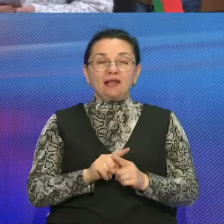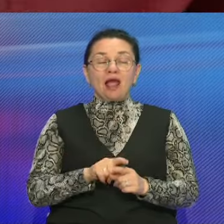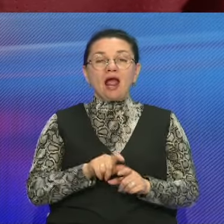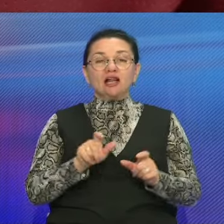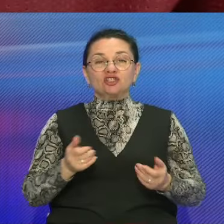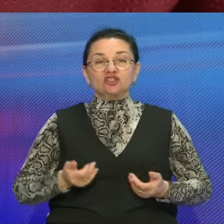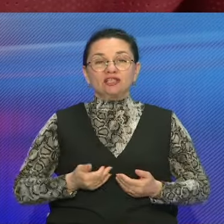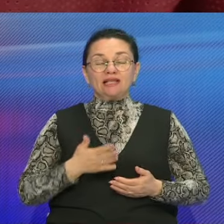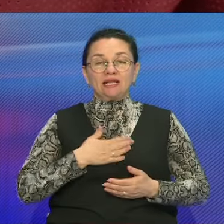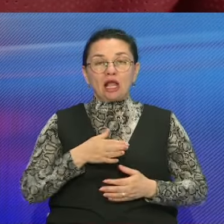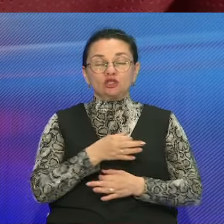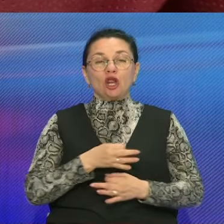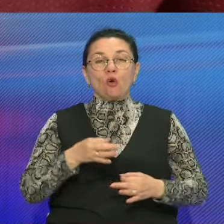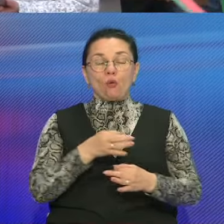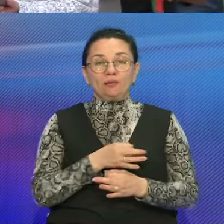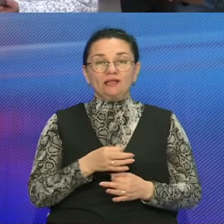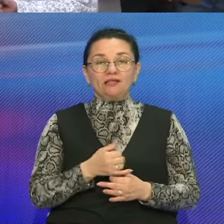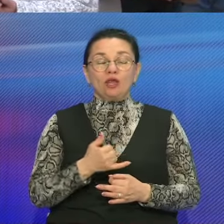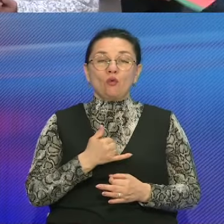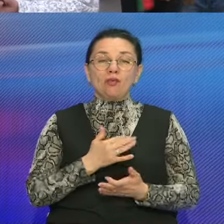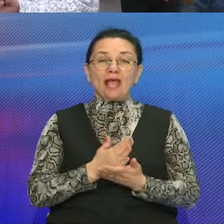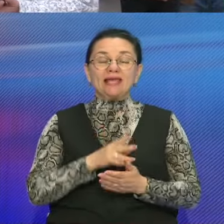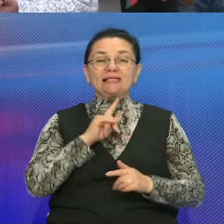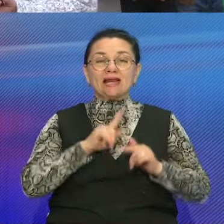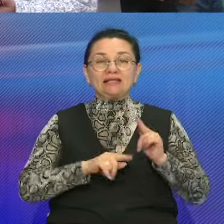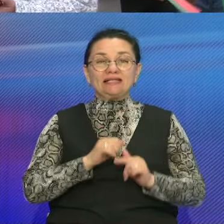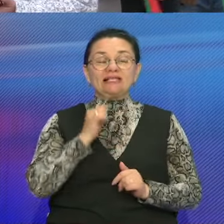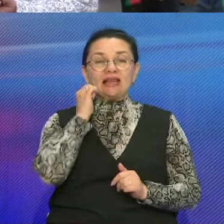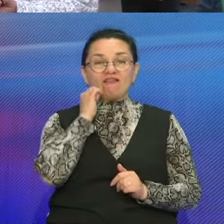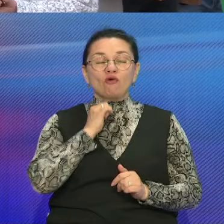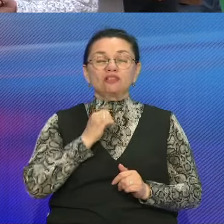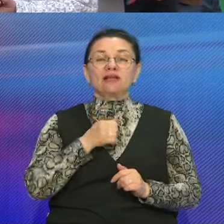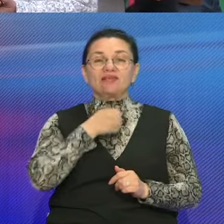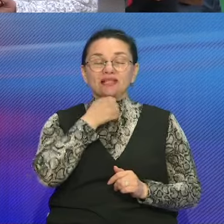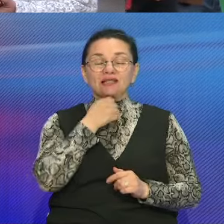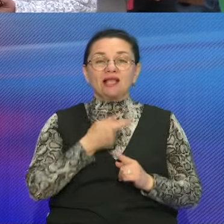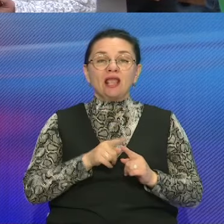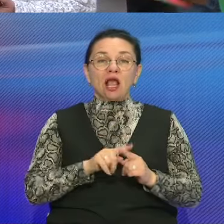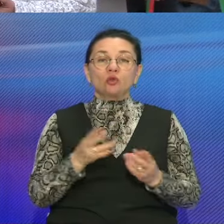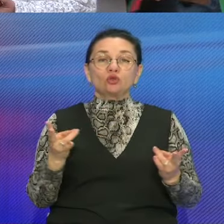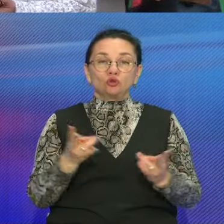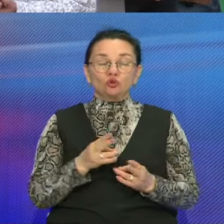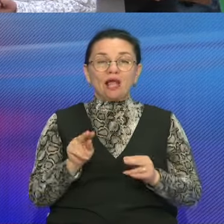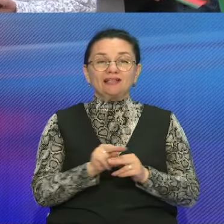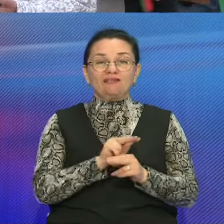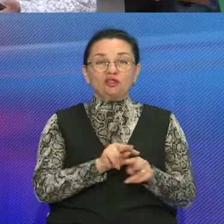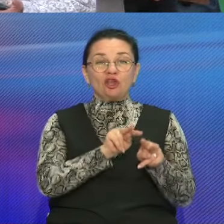жителей нашей области. У меня есть родители такого преклонного уже возраста, которые нуждаются и в лечении, в наблюдении,